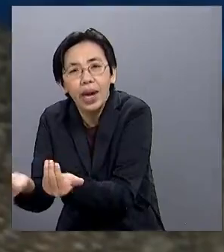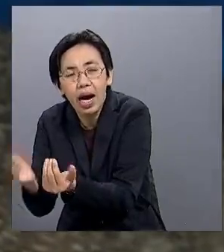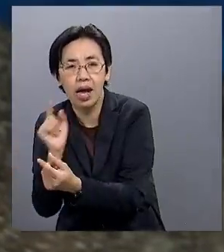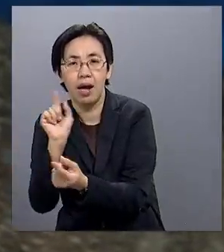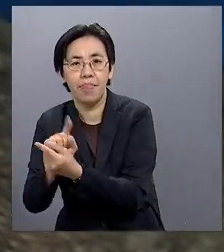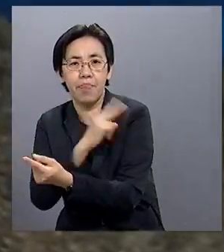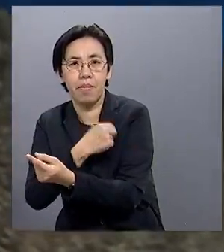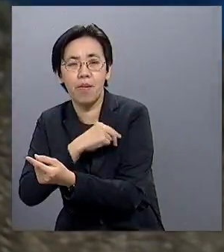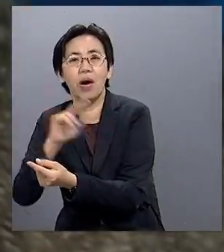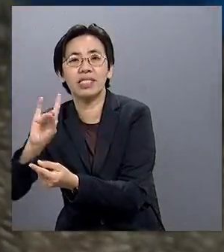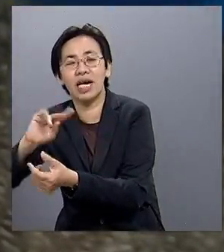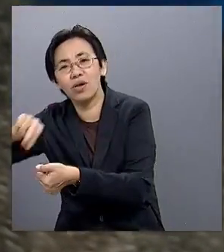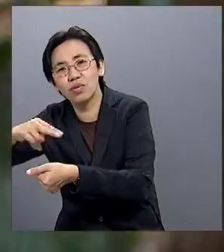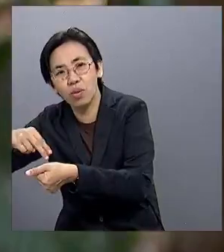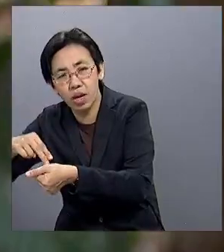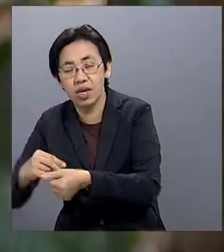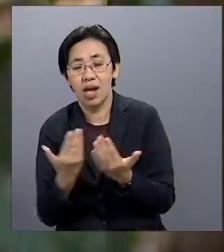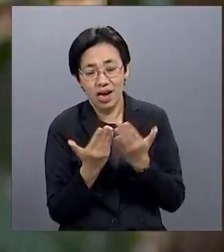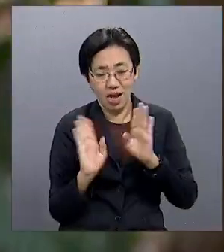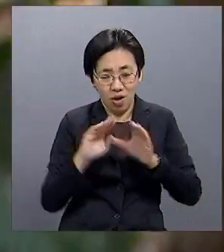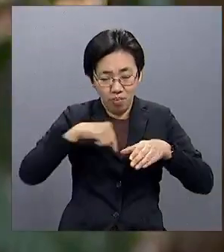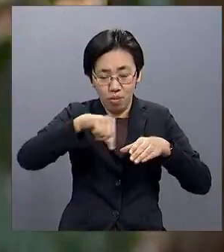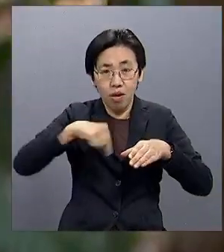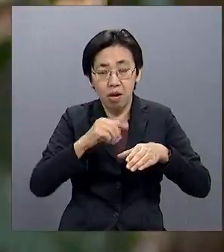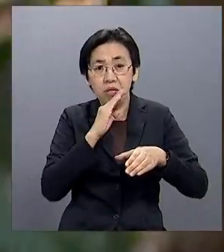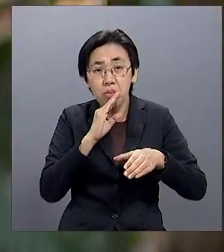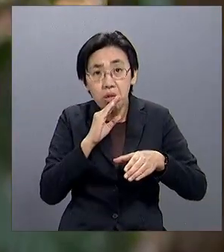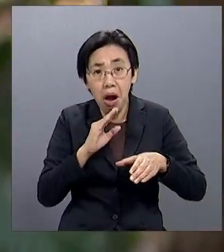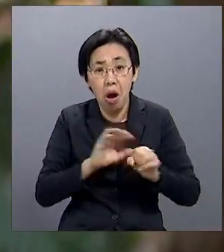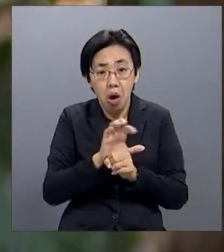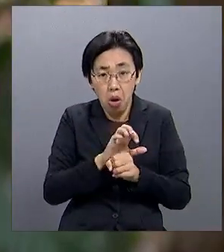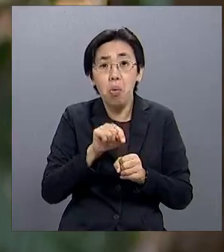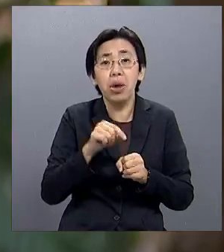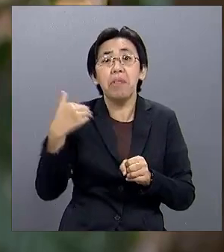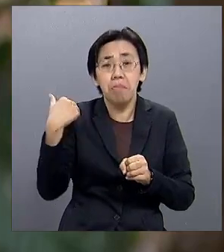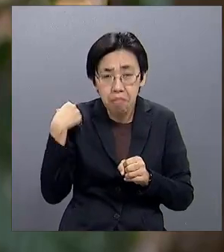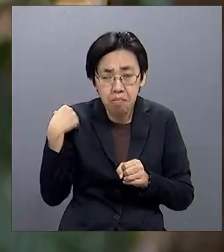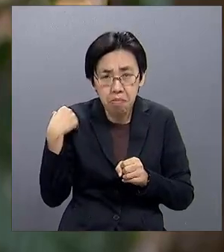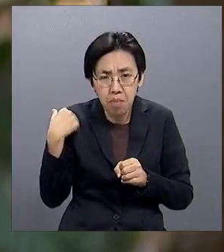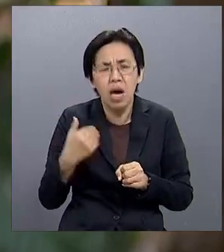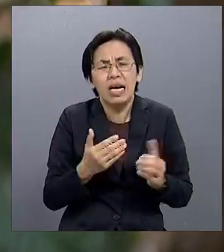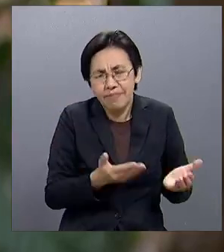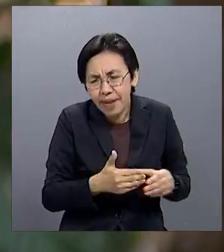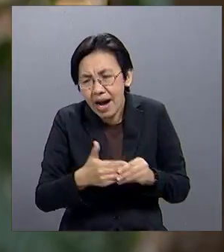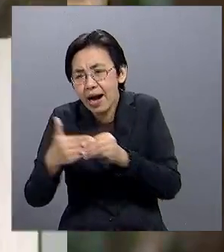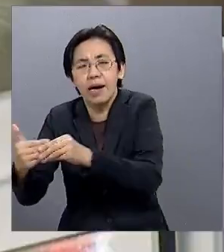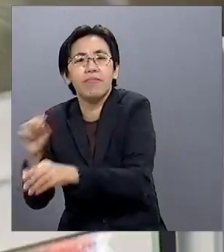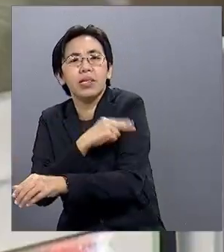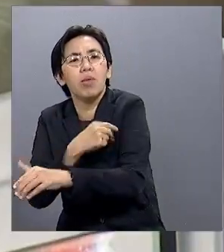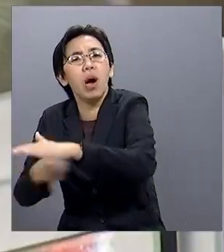ชิกครอบครัวคนใดที่ป่วยโควิด-19 เชิญเข้าไปอยู่โรงพยาบาลหรือไปกักตัวที่อื่นน